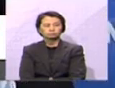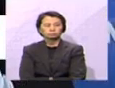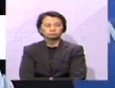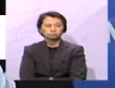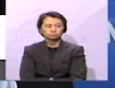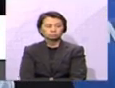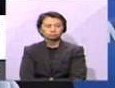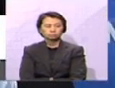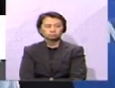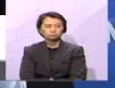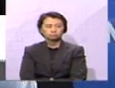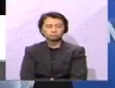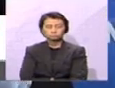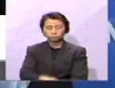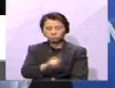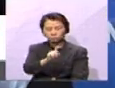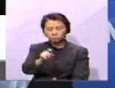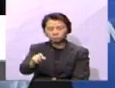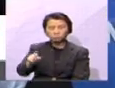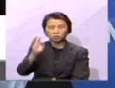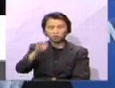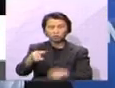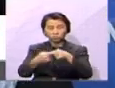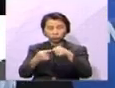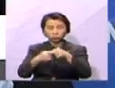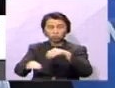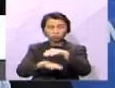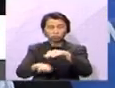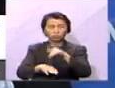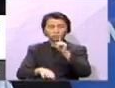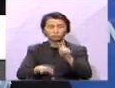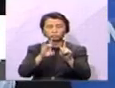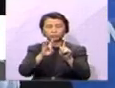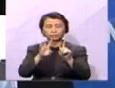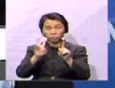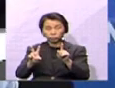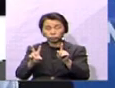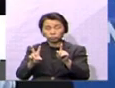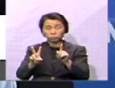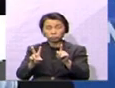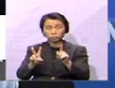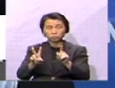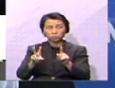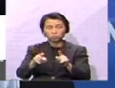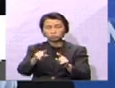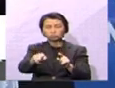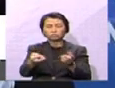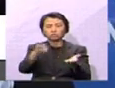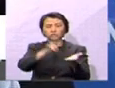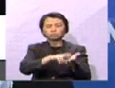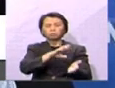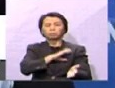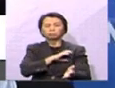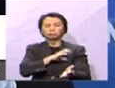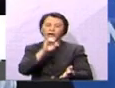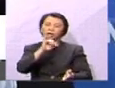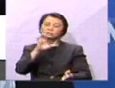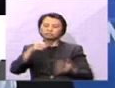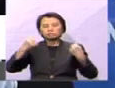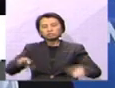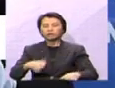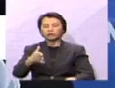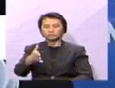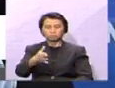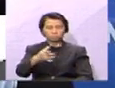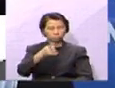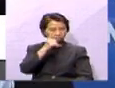meningkat mereka juga akan dituduh di bawah seksyen 18 buat repot palsu so ini adalah yang tidak